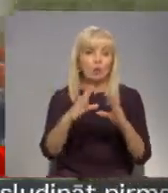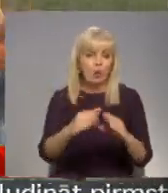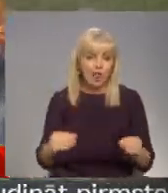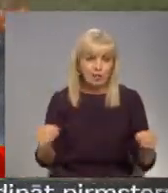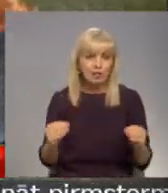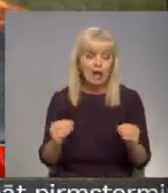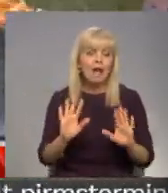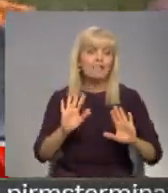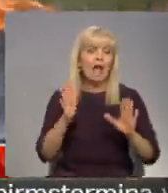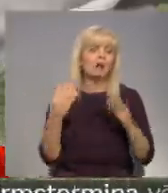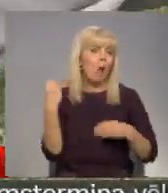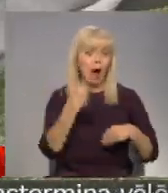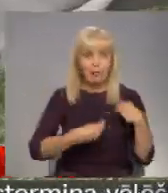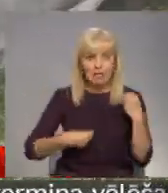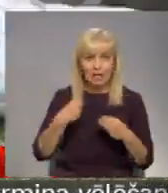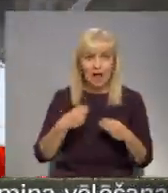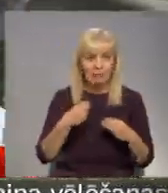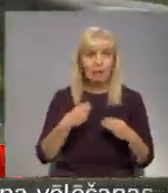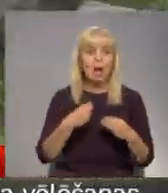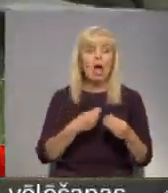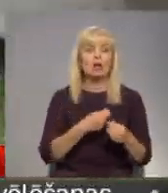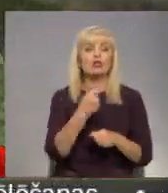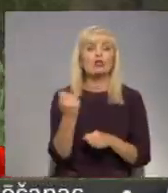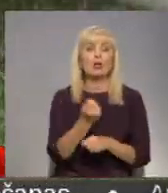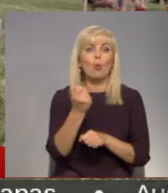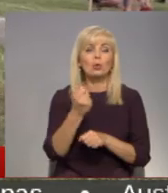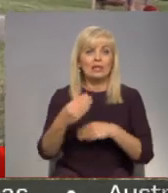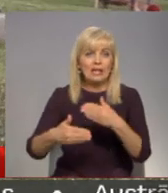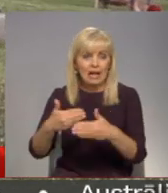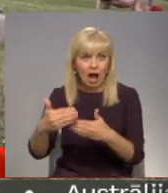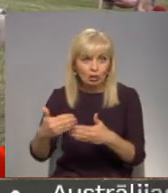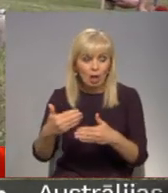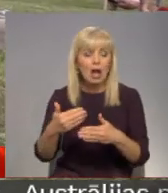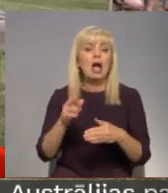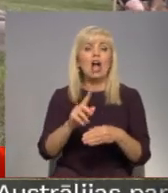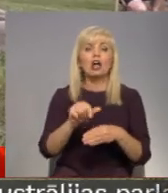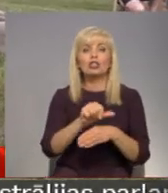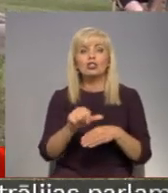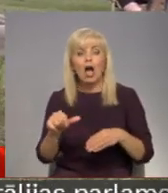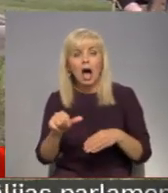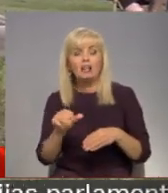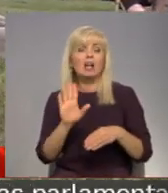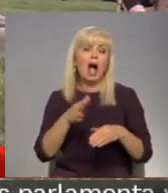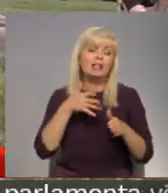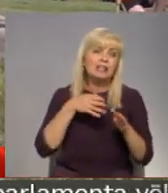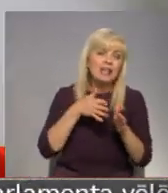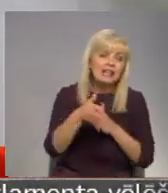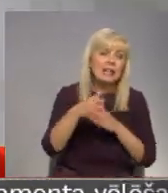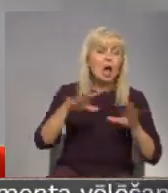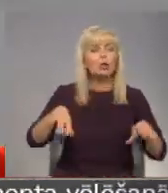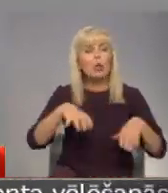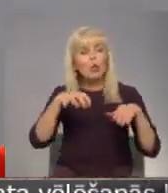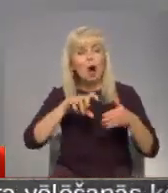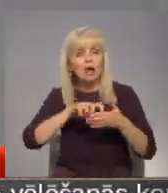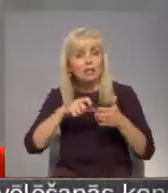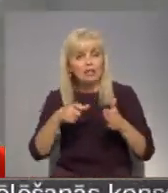veiklība apģērbjot ekipējumu, darbojoties ar šļūtenēm, pārvarot šķēršļus, kādu varētu būt piedomotā vai degošā ēkā. Šai reizē